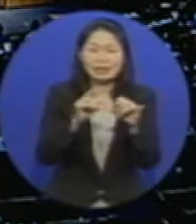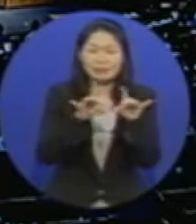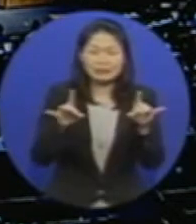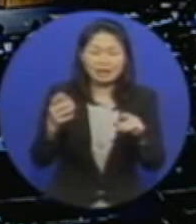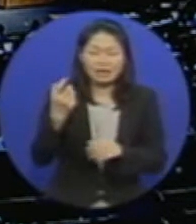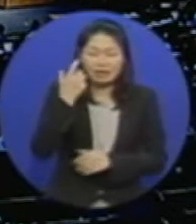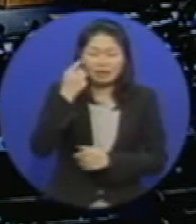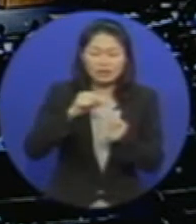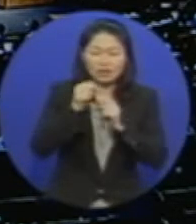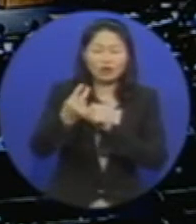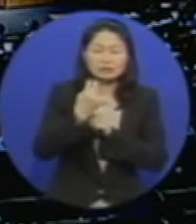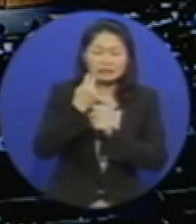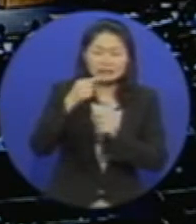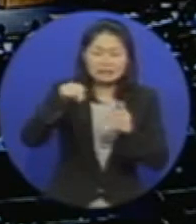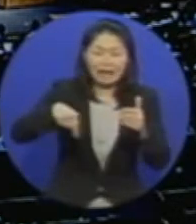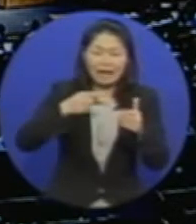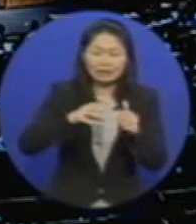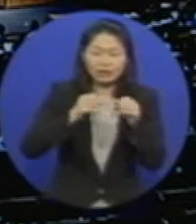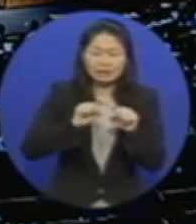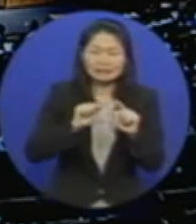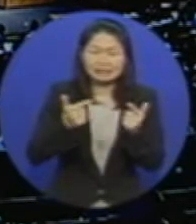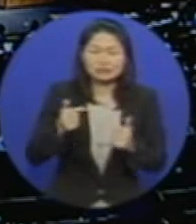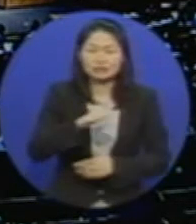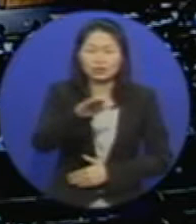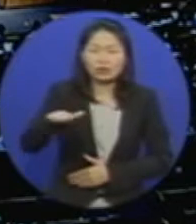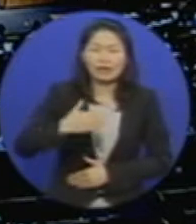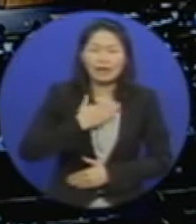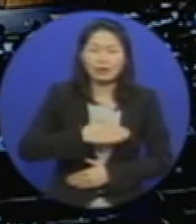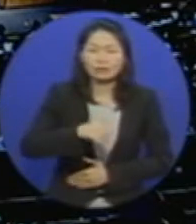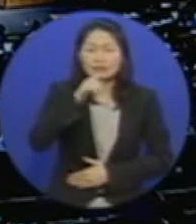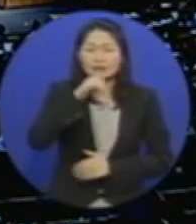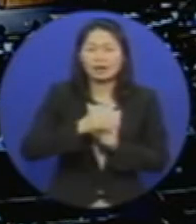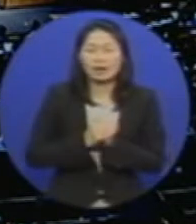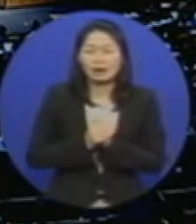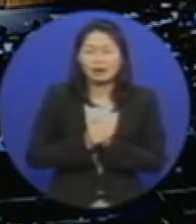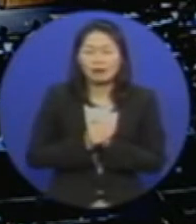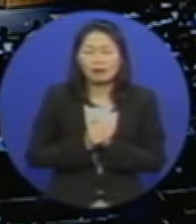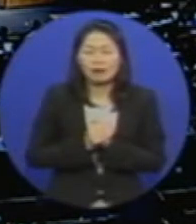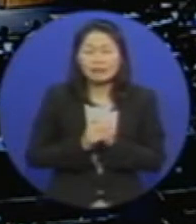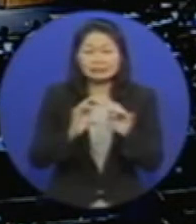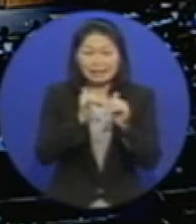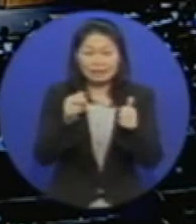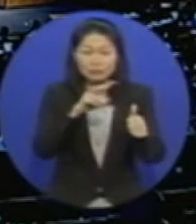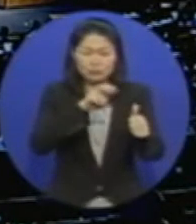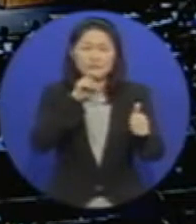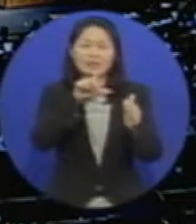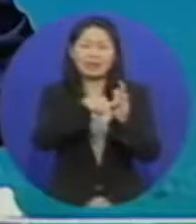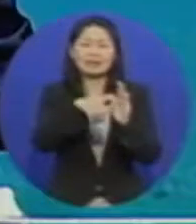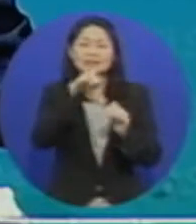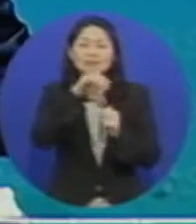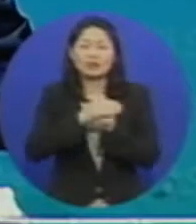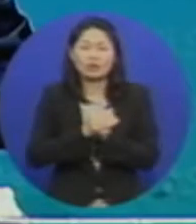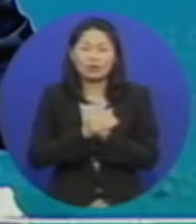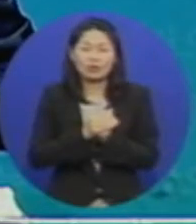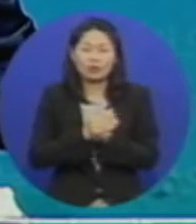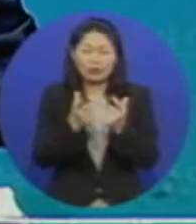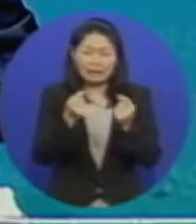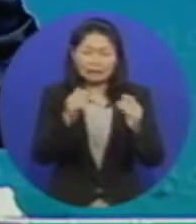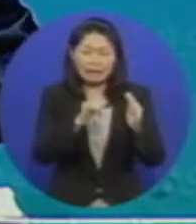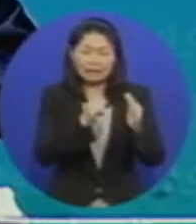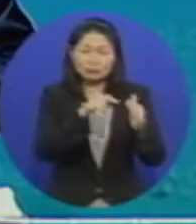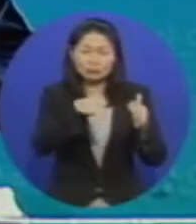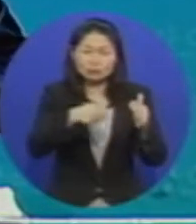아니하는 것을 너희가 아는 따라 사람이 미워질 때가 있어요 같은 가족 중에